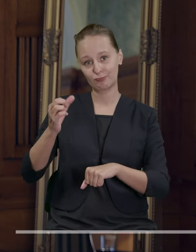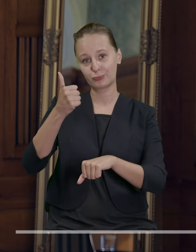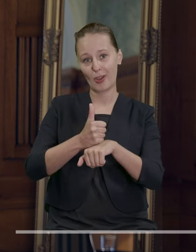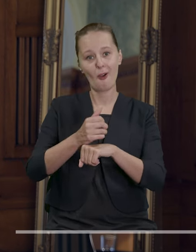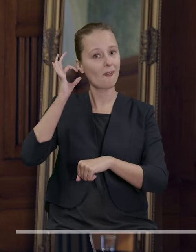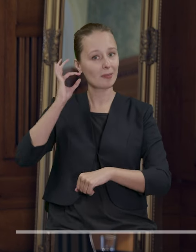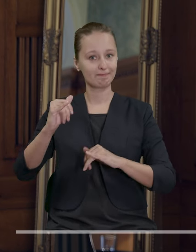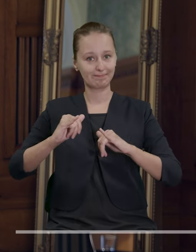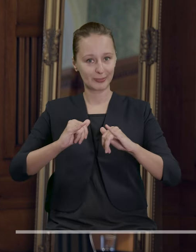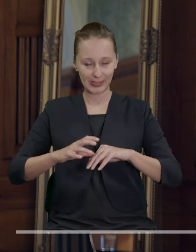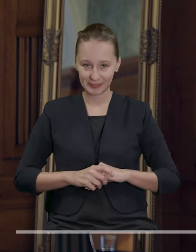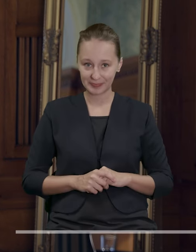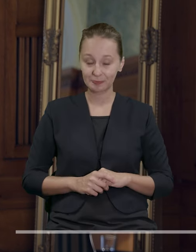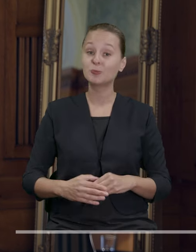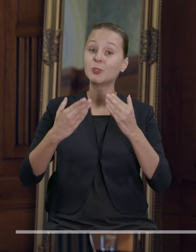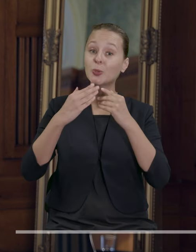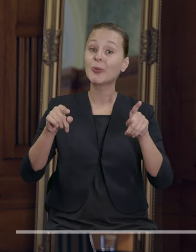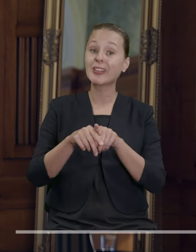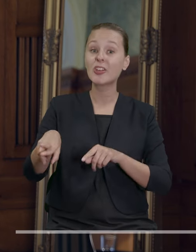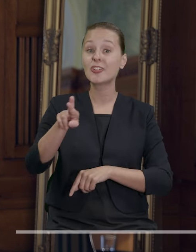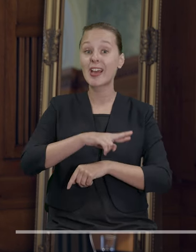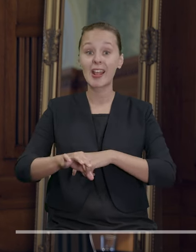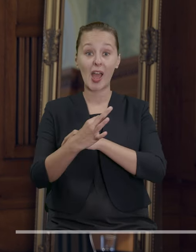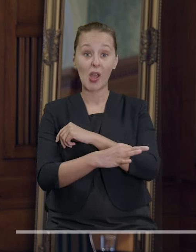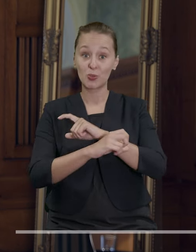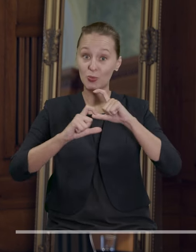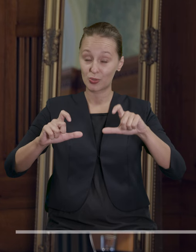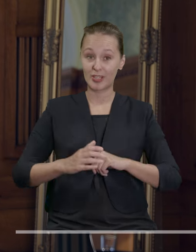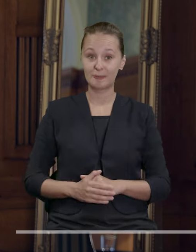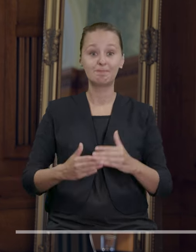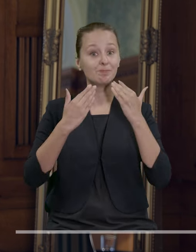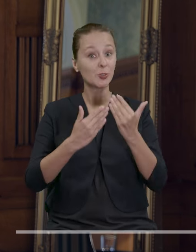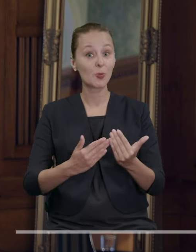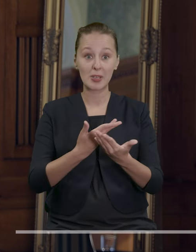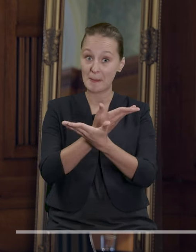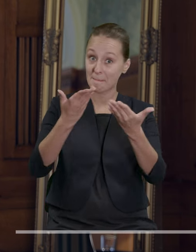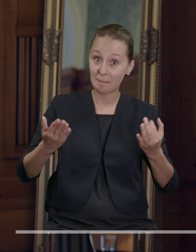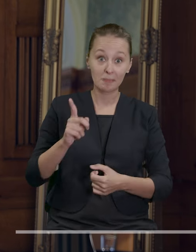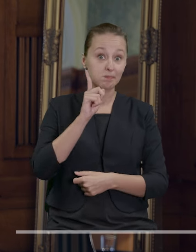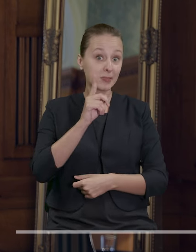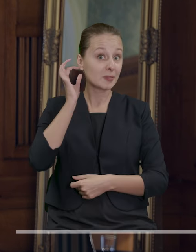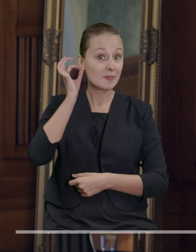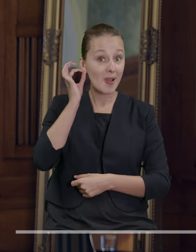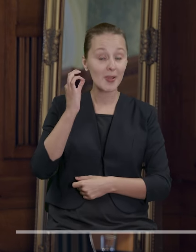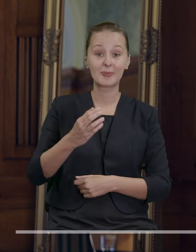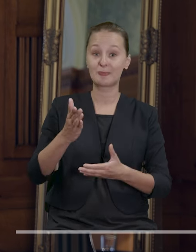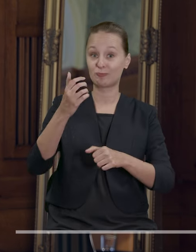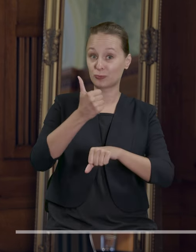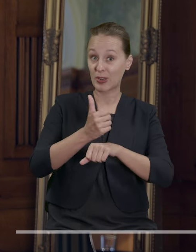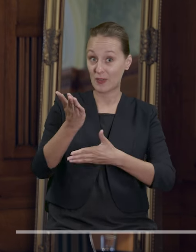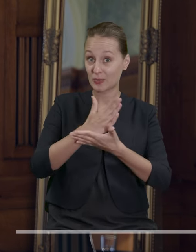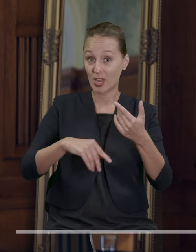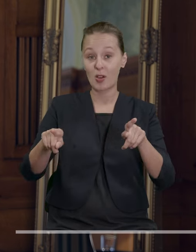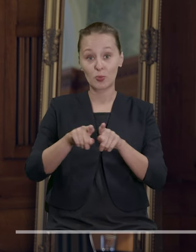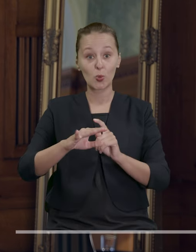pani kanclerz. Dziękuję Radzie Uczelni. Dziękuję Państwu, paniom dziekanom i kolegiom